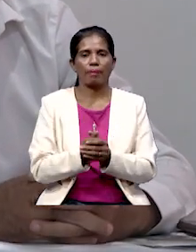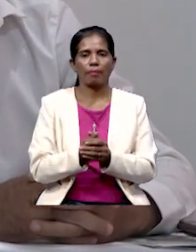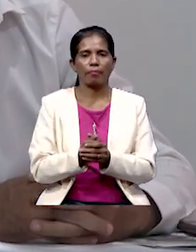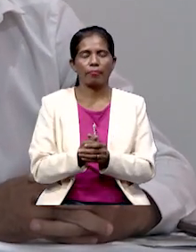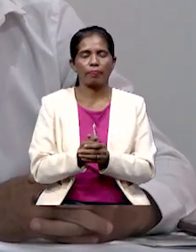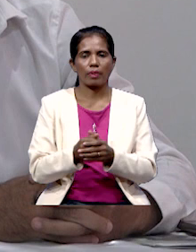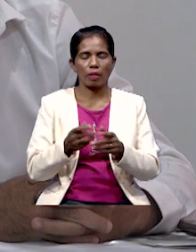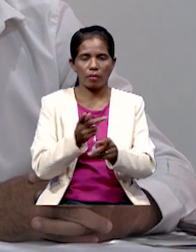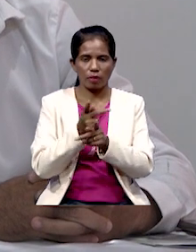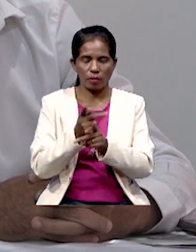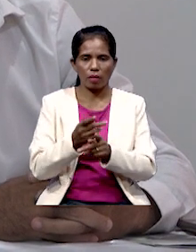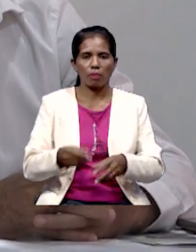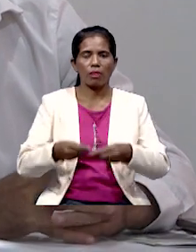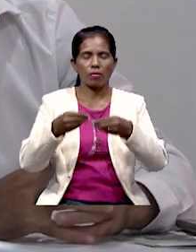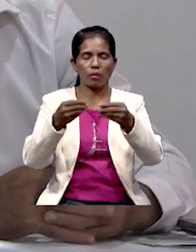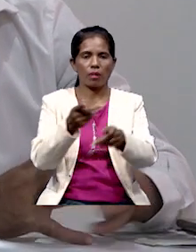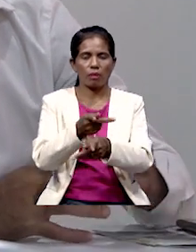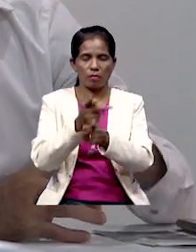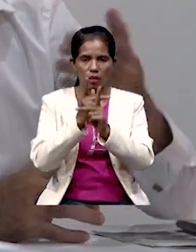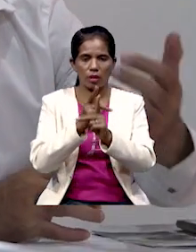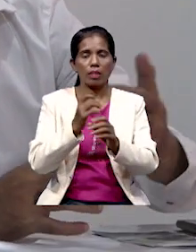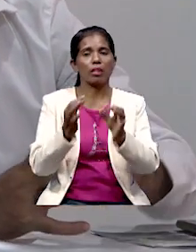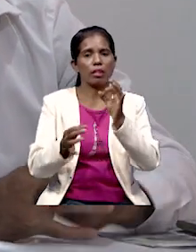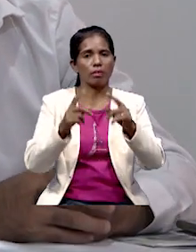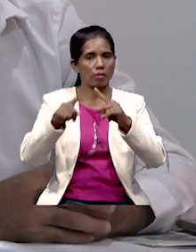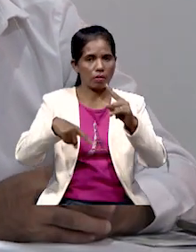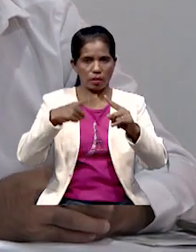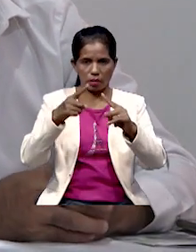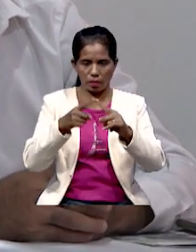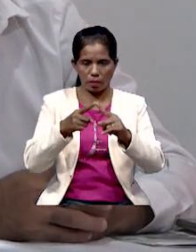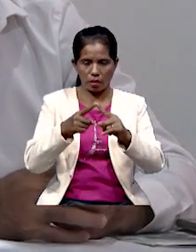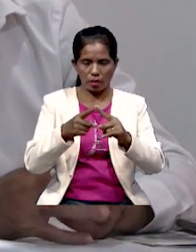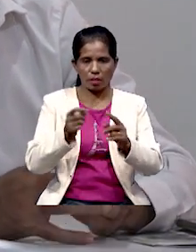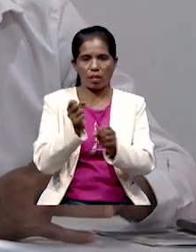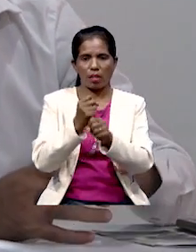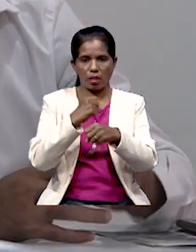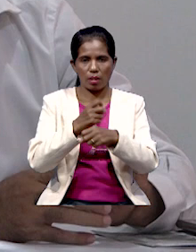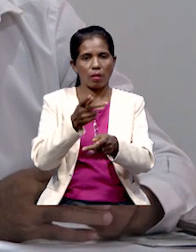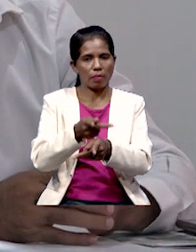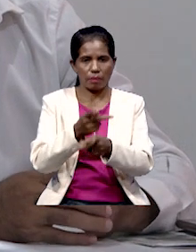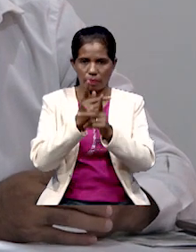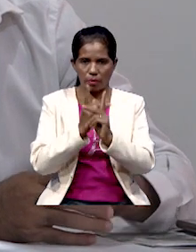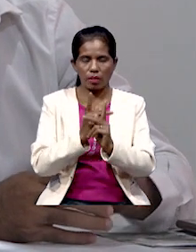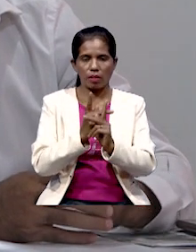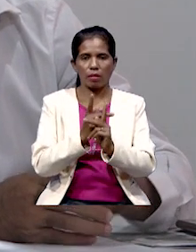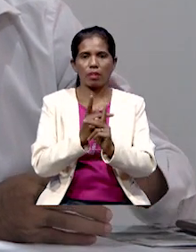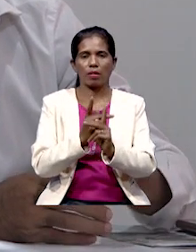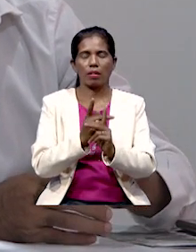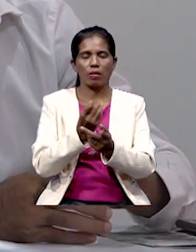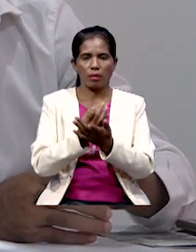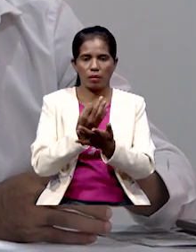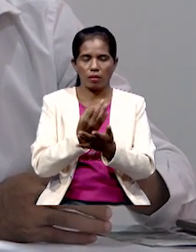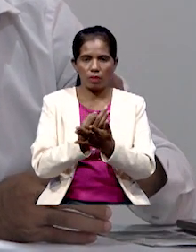maka fo empresta. Se wa hira parte nebe makalo empresta nia ia nia hetan